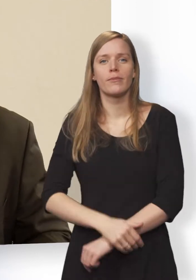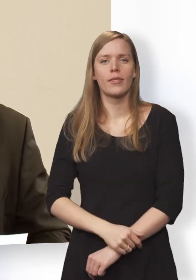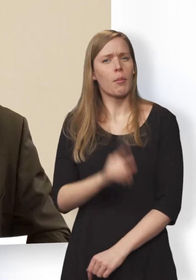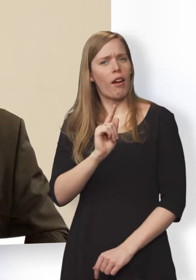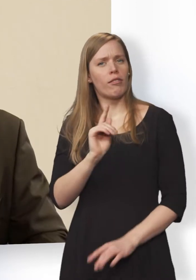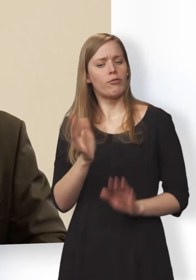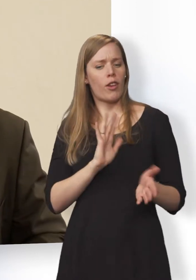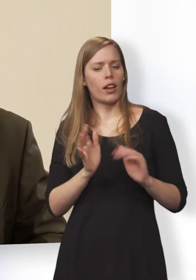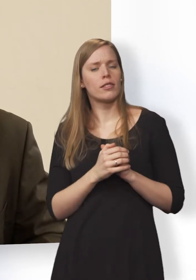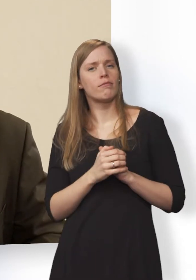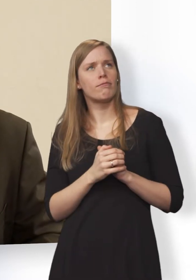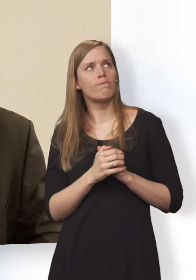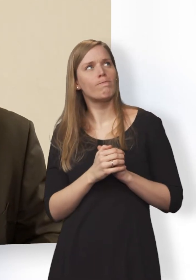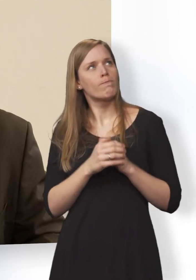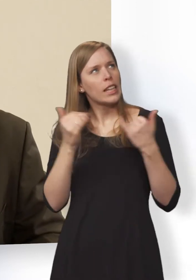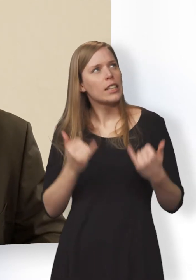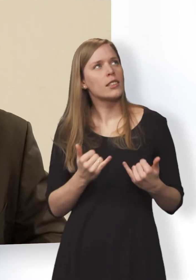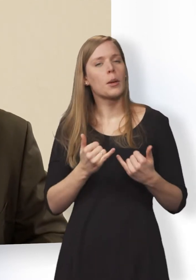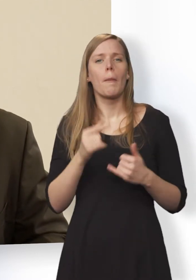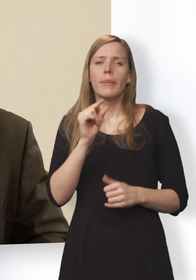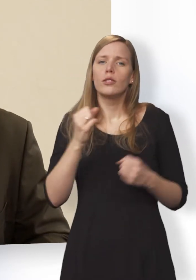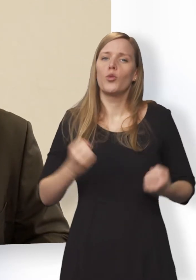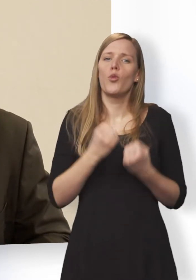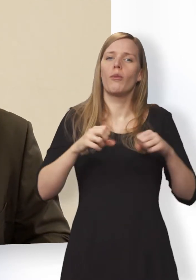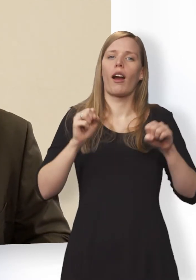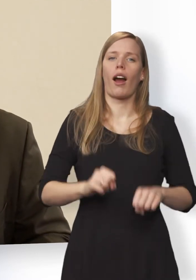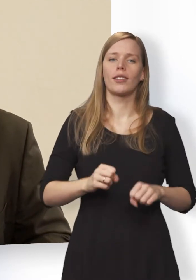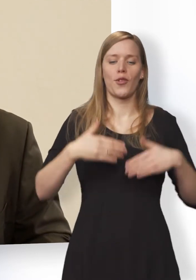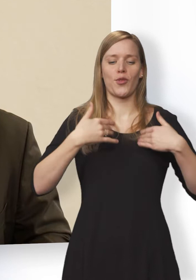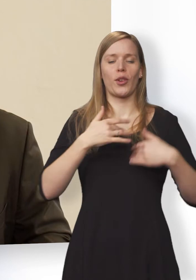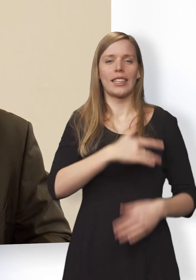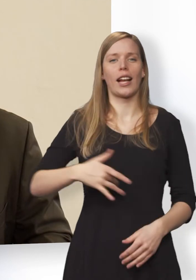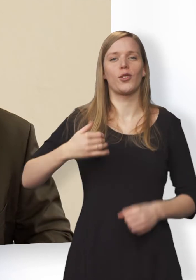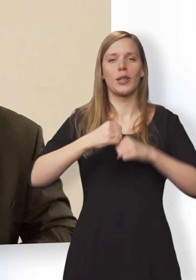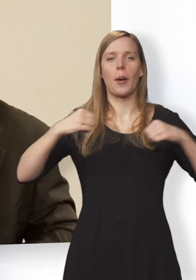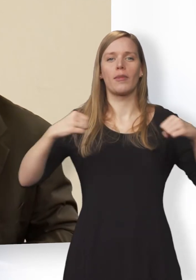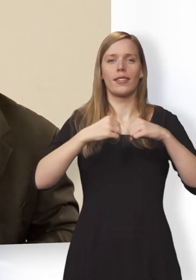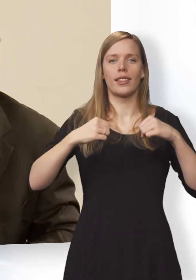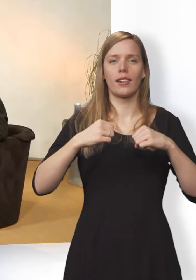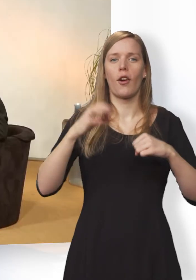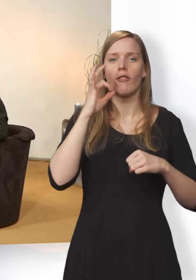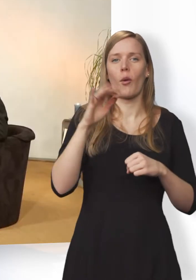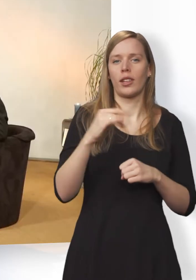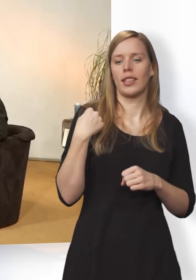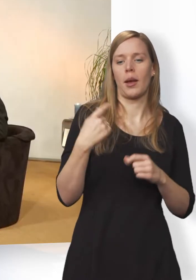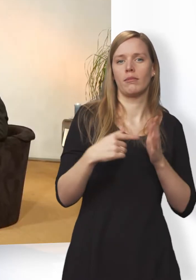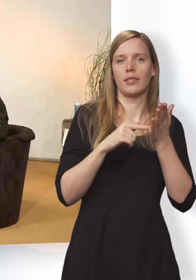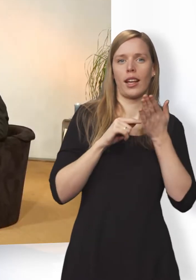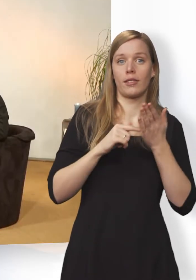fröhliche religiöse gymnastik einüben visums vorteil von beigebracht hat hier